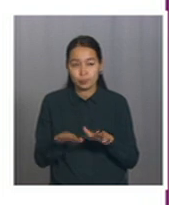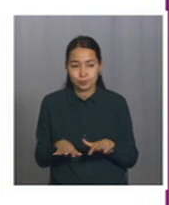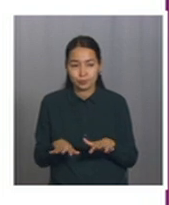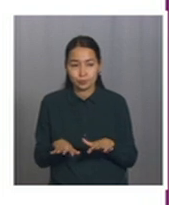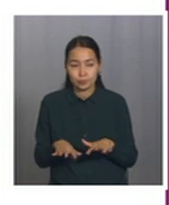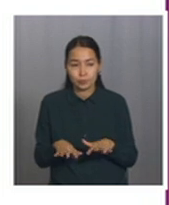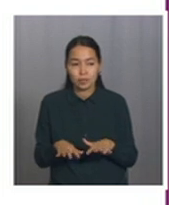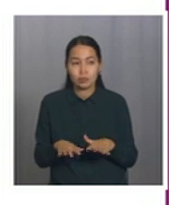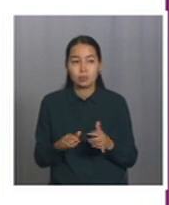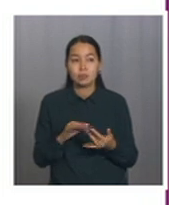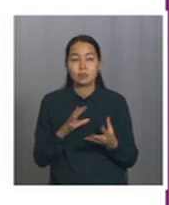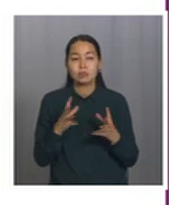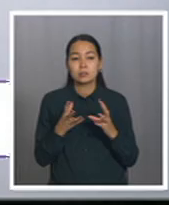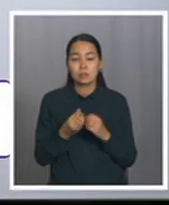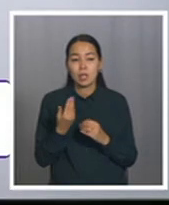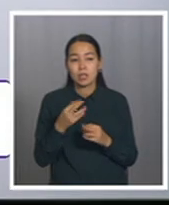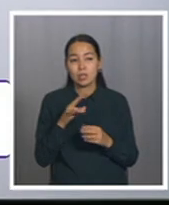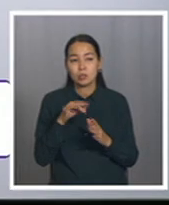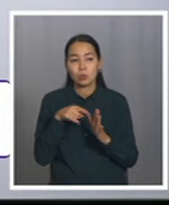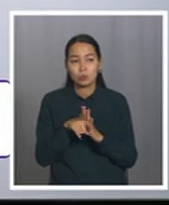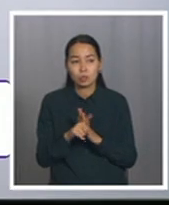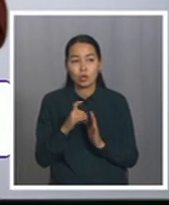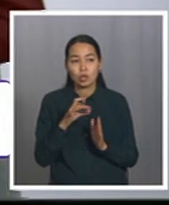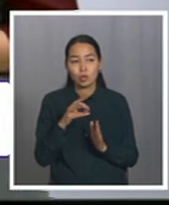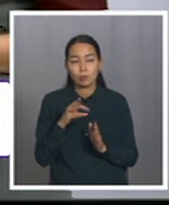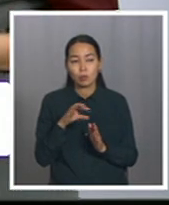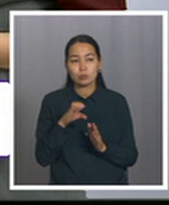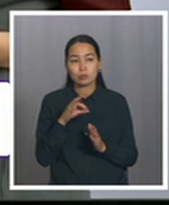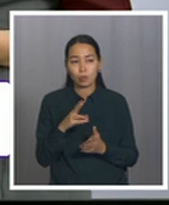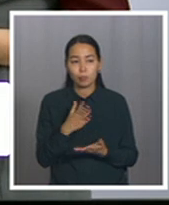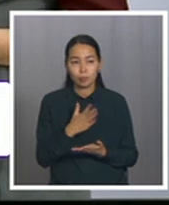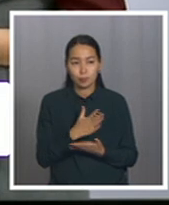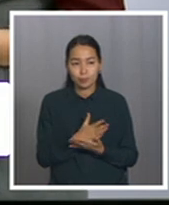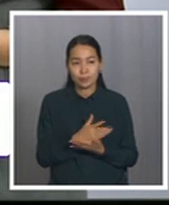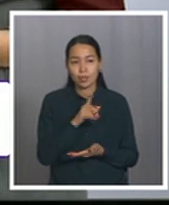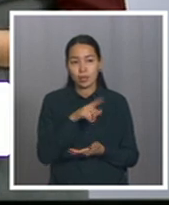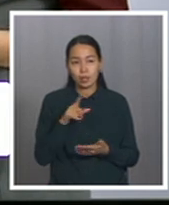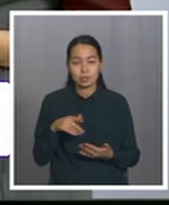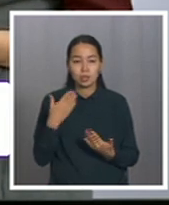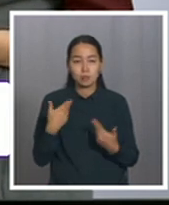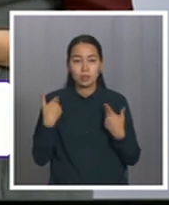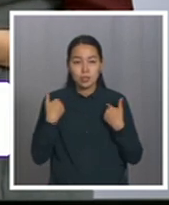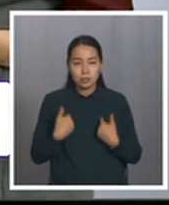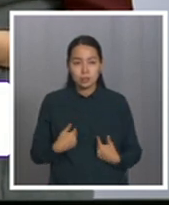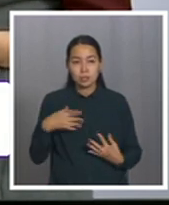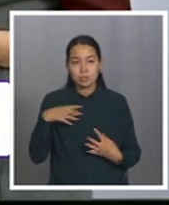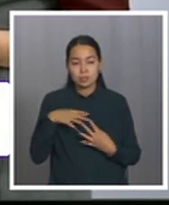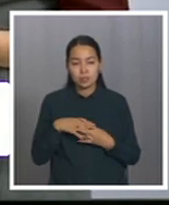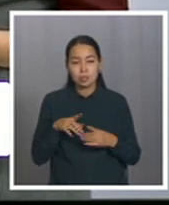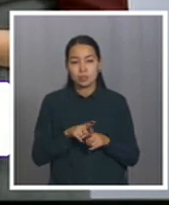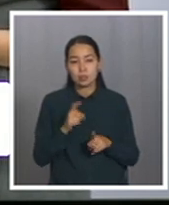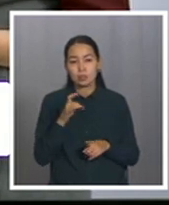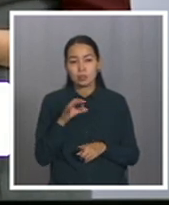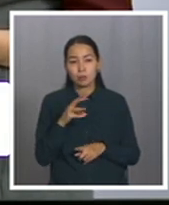Дәлірек айтсақ, ядрашықтың ішінде хромосомалар болады. Адамның дене жасушаларында 46 хромосома,